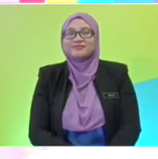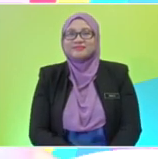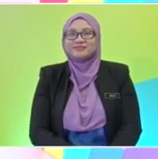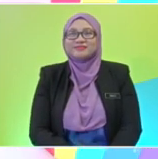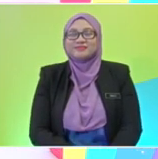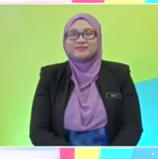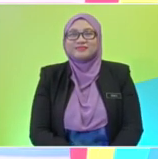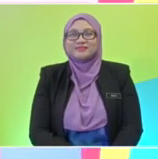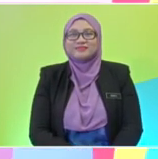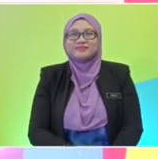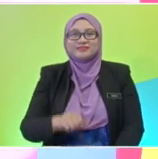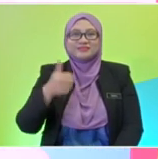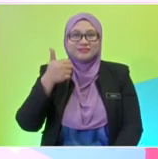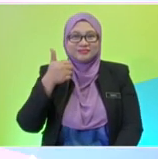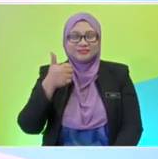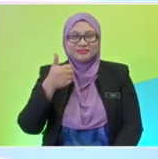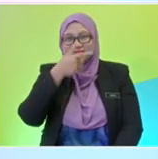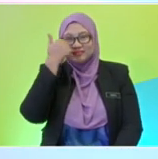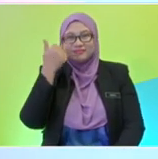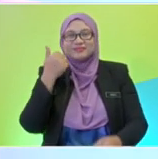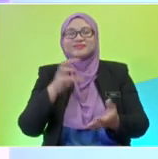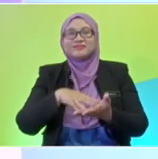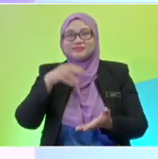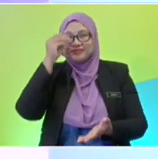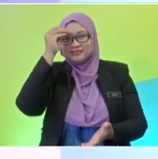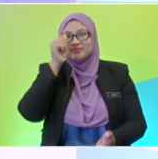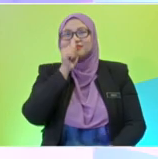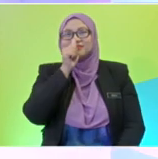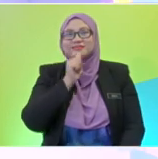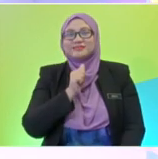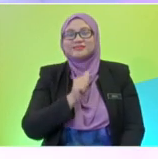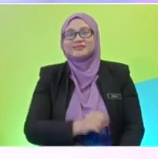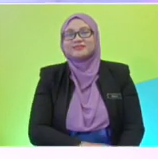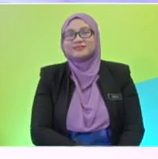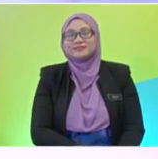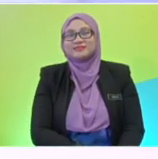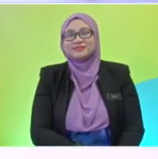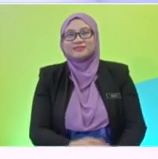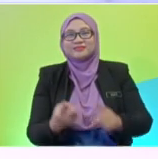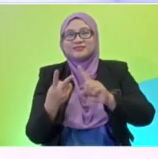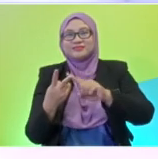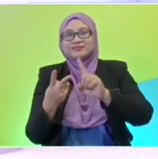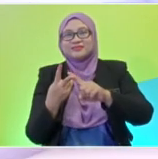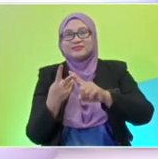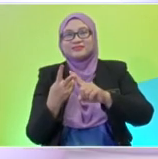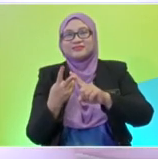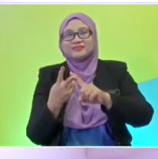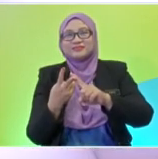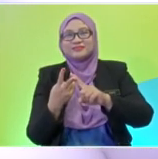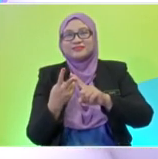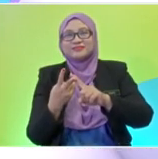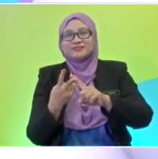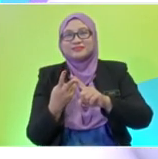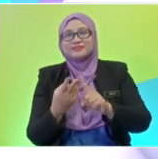oke Setuju sebab kita belajar bersama guys yang kedua Adakah kamu akan